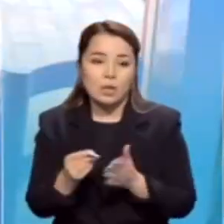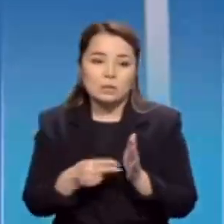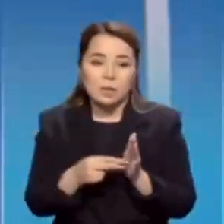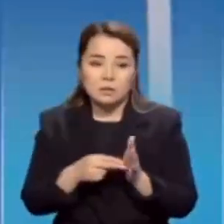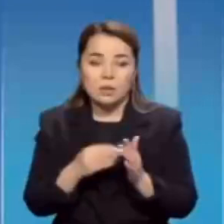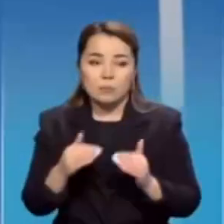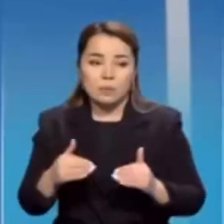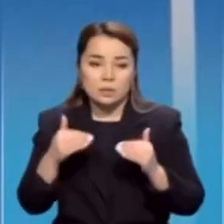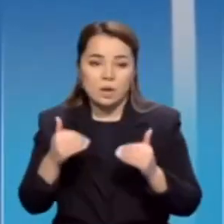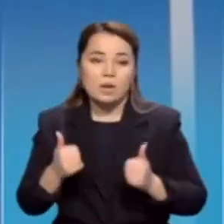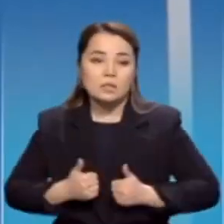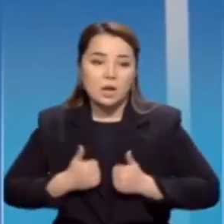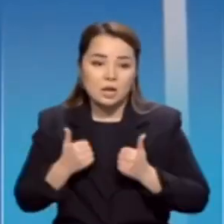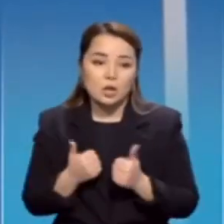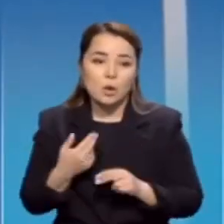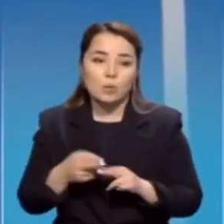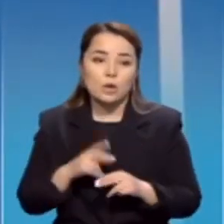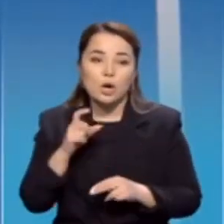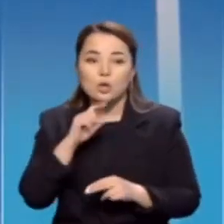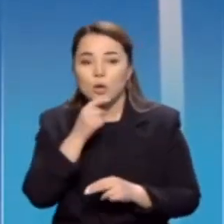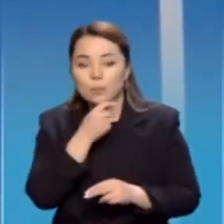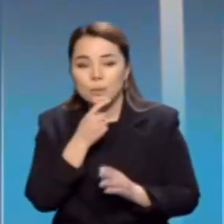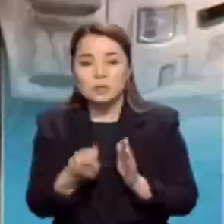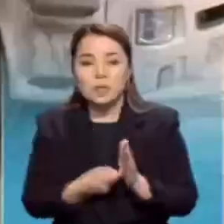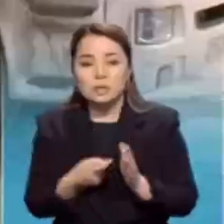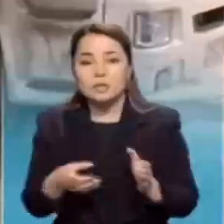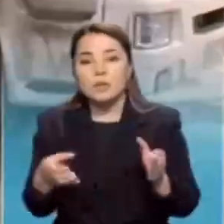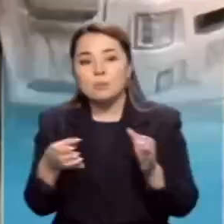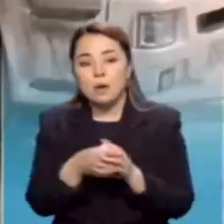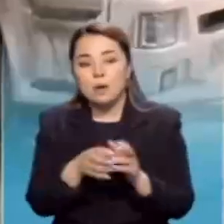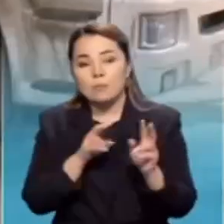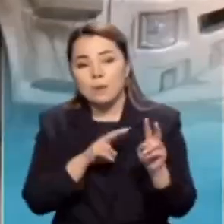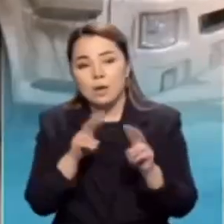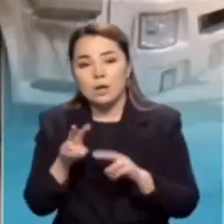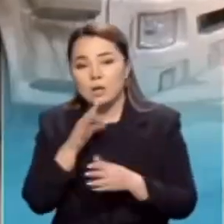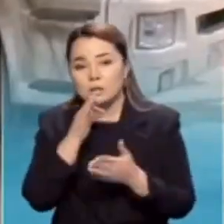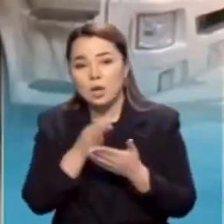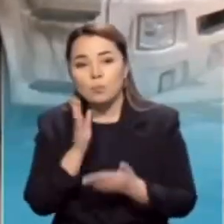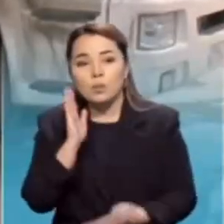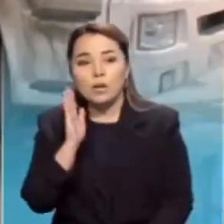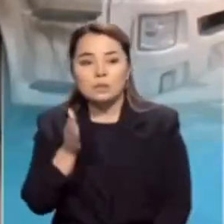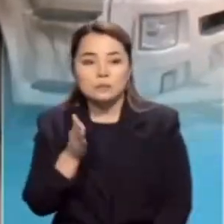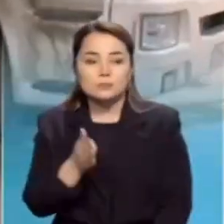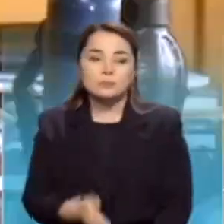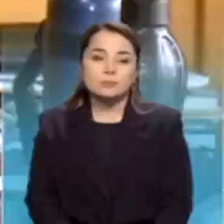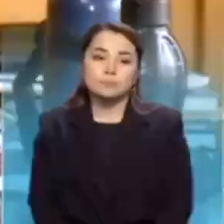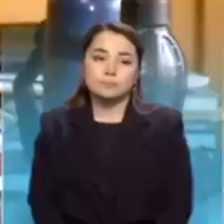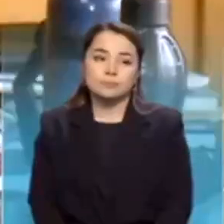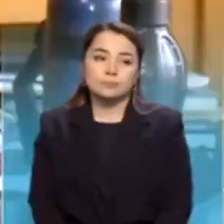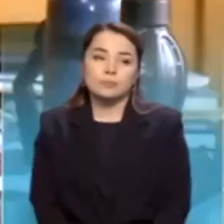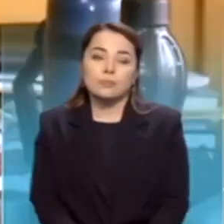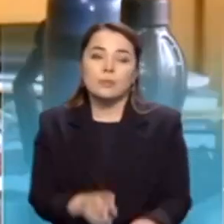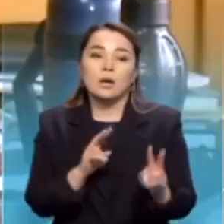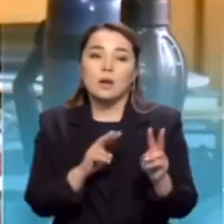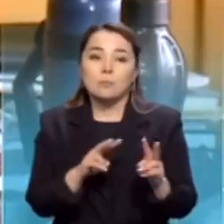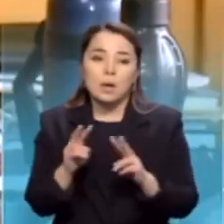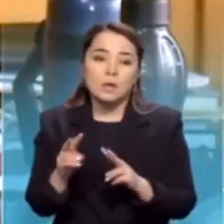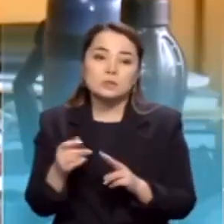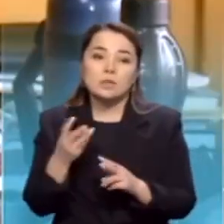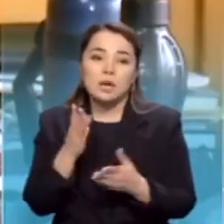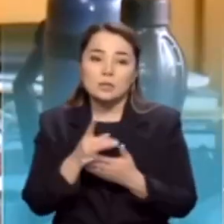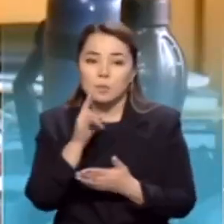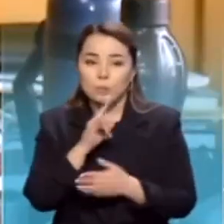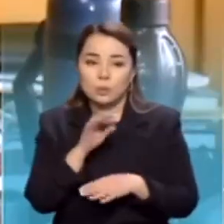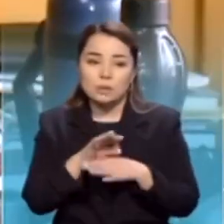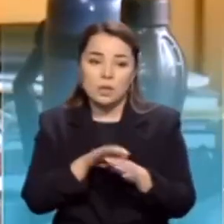көтеруге әрекеттенгендерді енді экономикалық тергеу департаменті бақылауда ұстайды. Бақылап қанша мұнай өнімдері